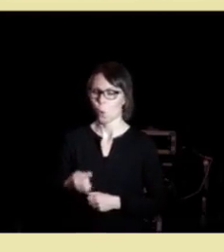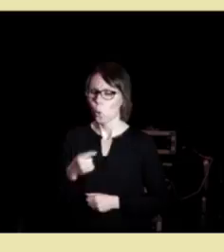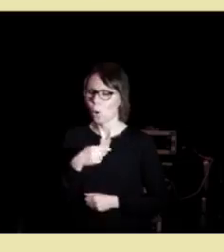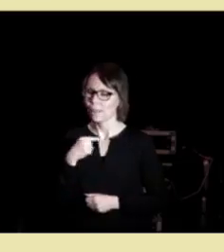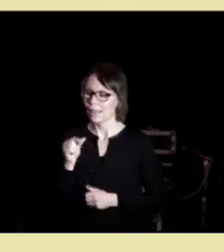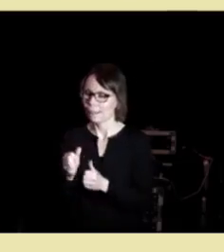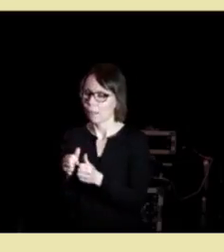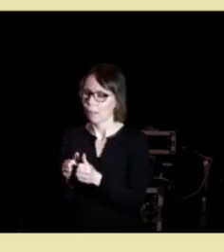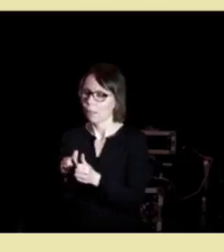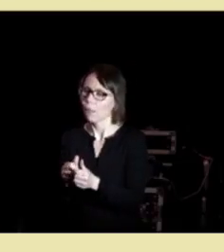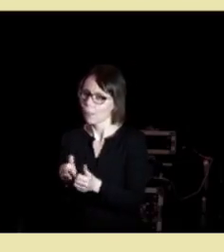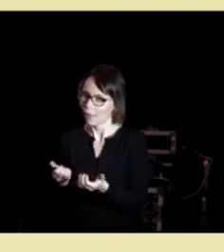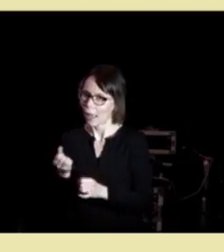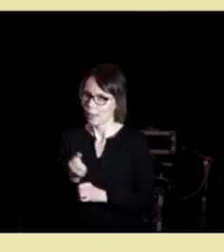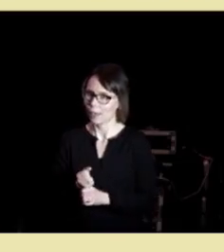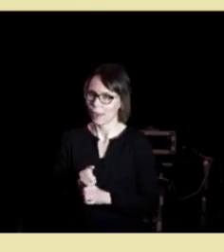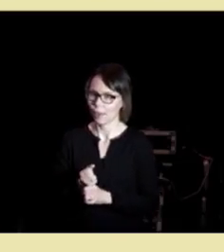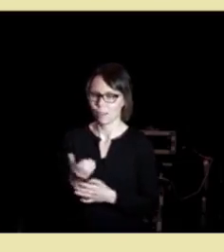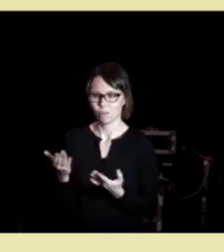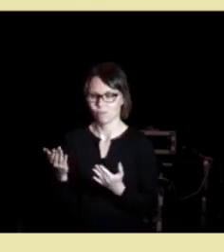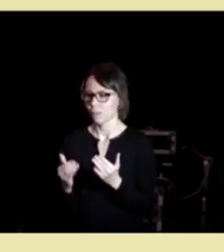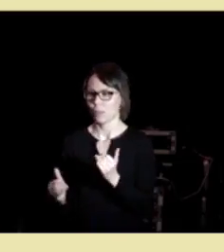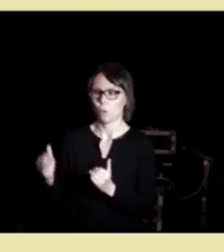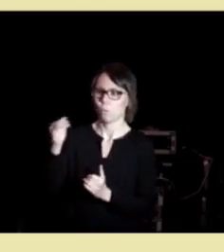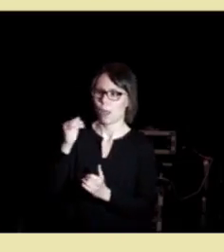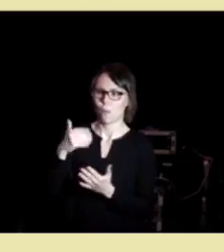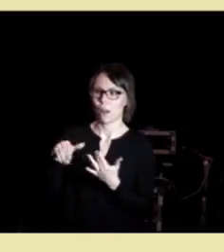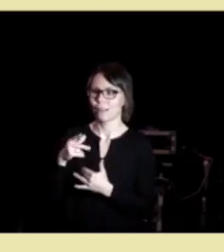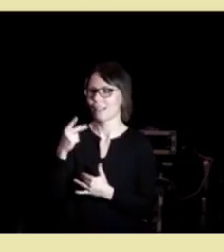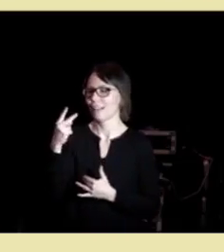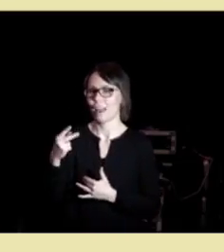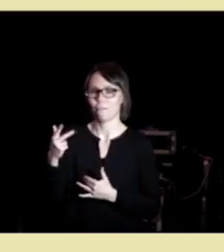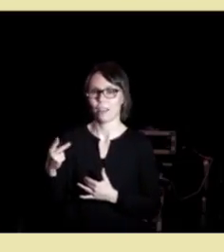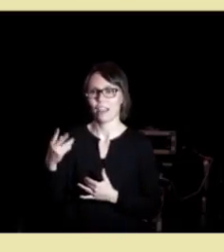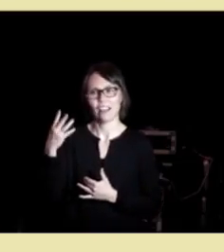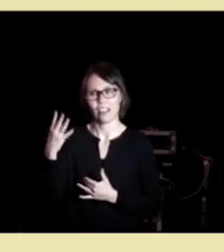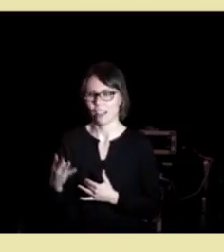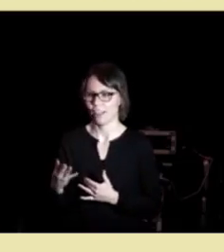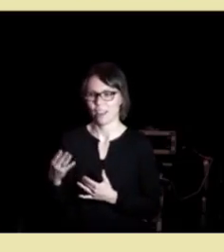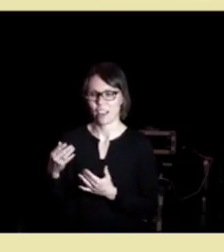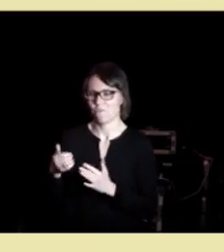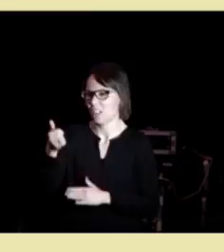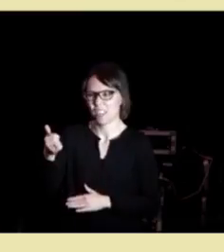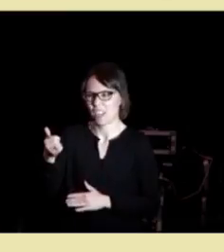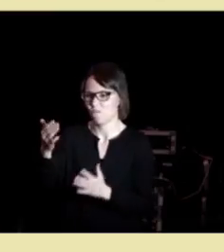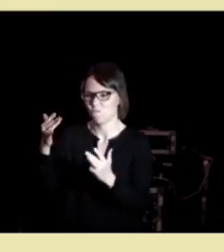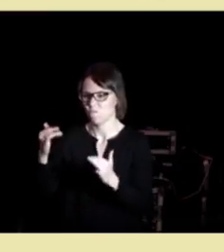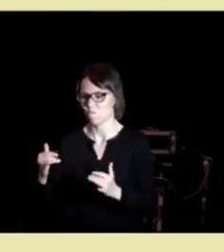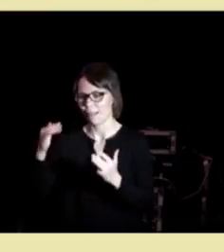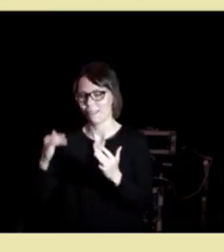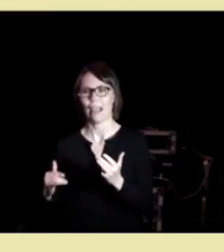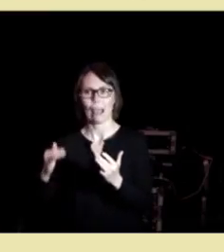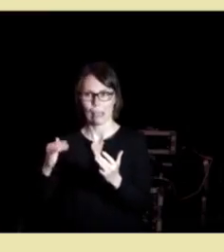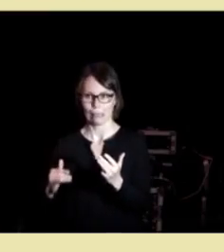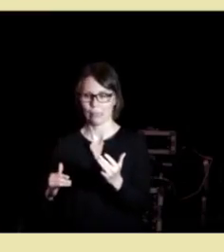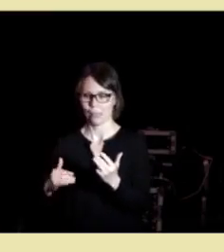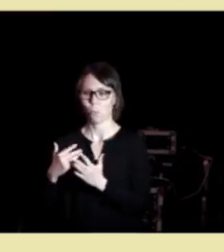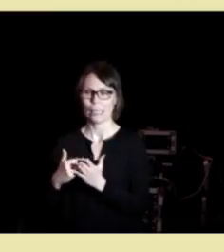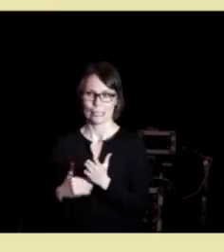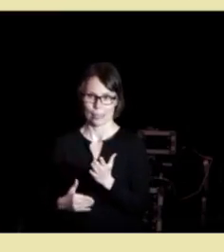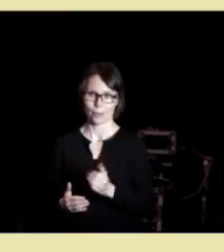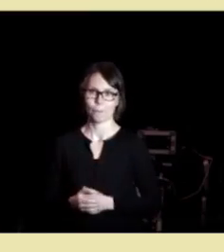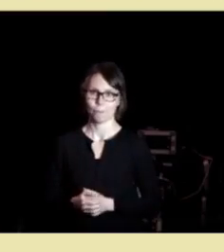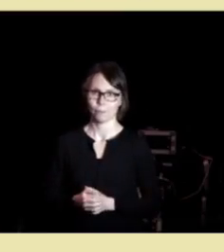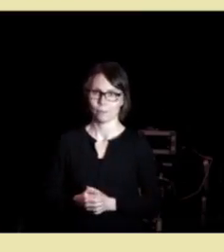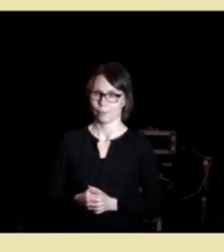litt etternølere og er ikke oppe i blant de 3-4 beste. Men vi ligger et godt stykke ned på lista.